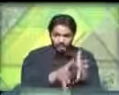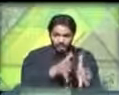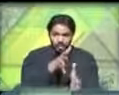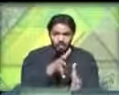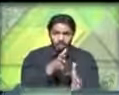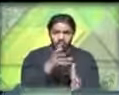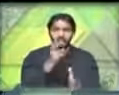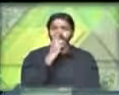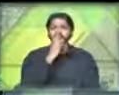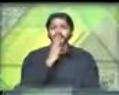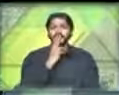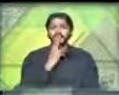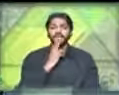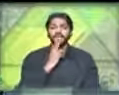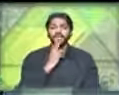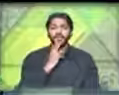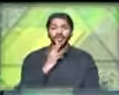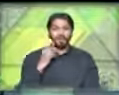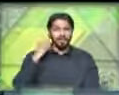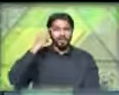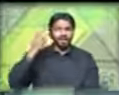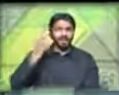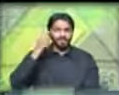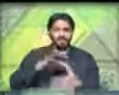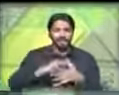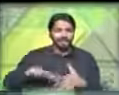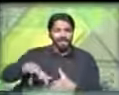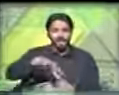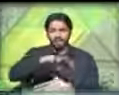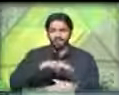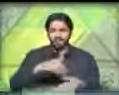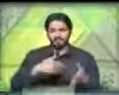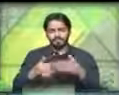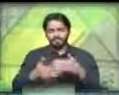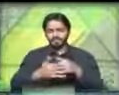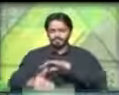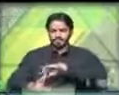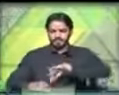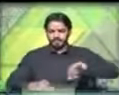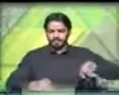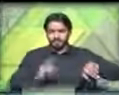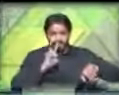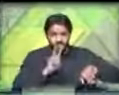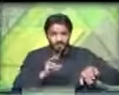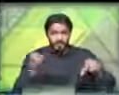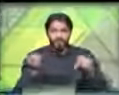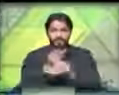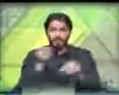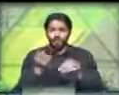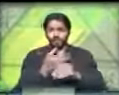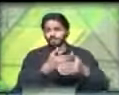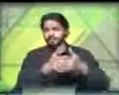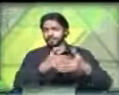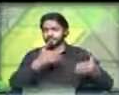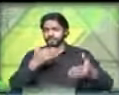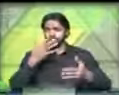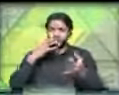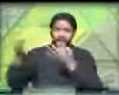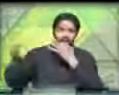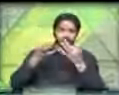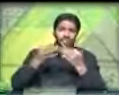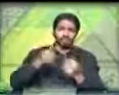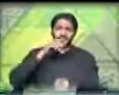وجل، ولا تلتفت إلى أحد من الخلق، لا تنظر إلى عبث العابثين ولا إلى لوم